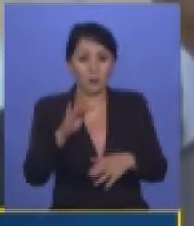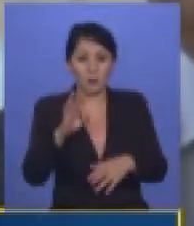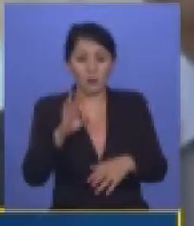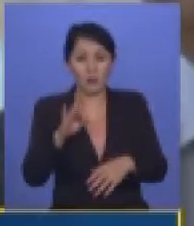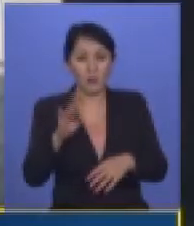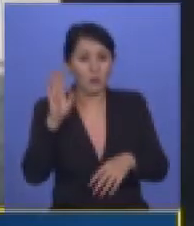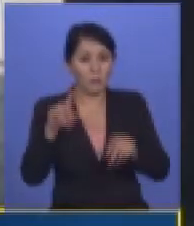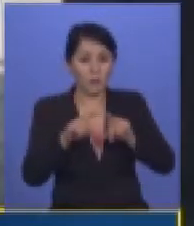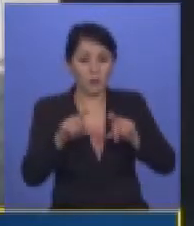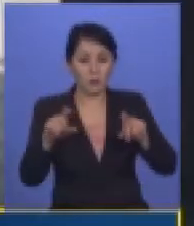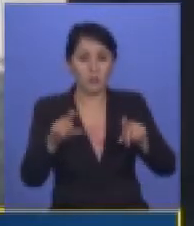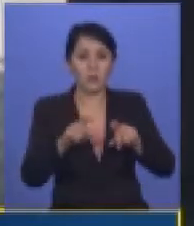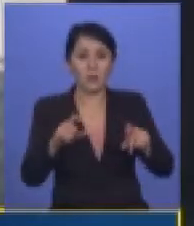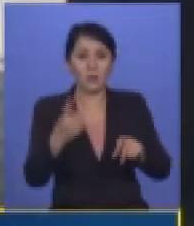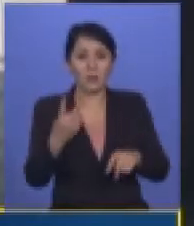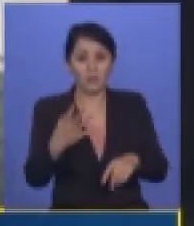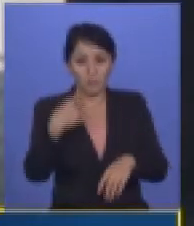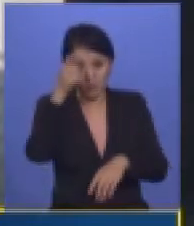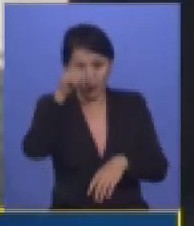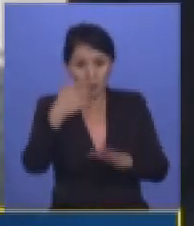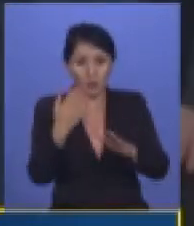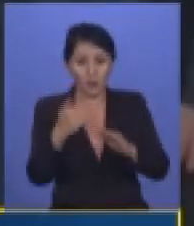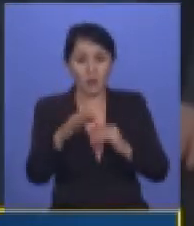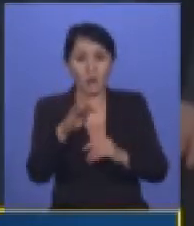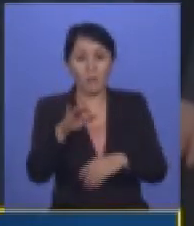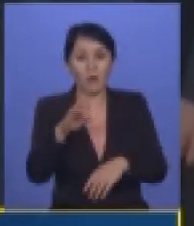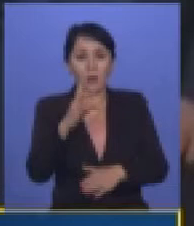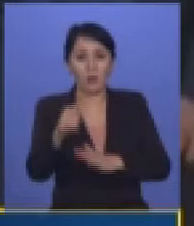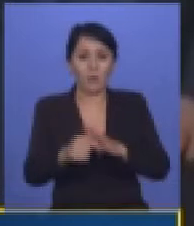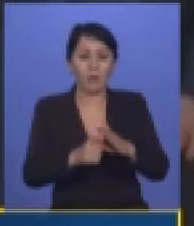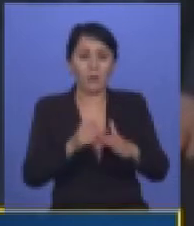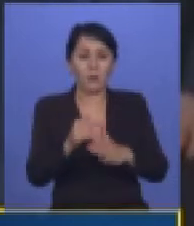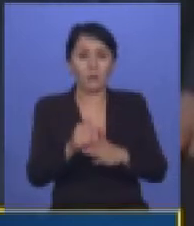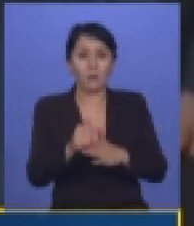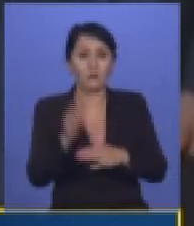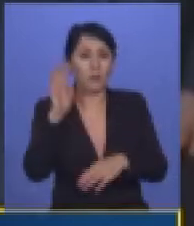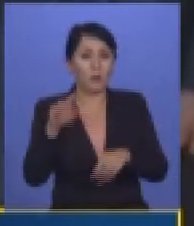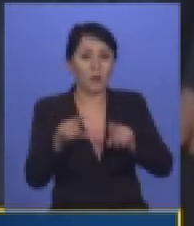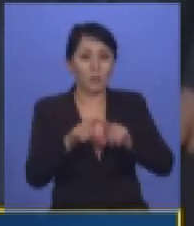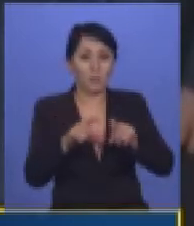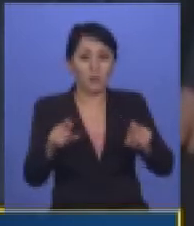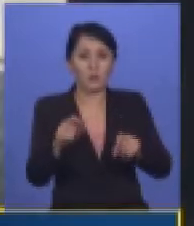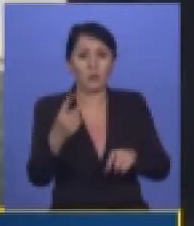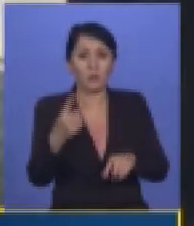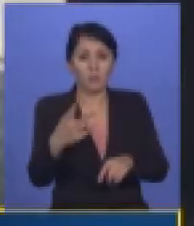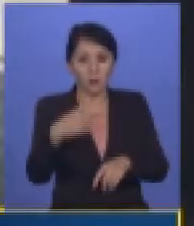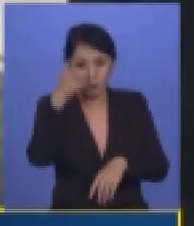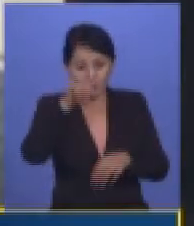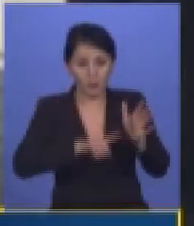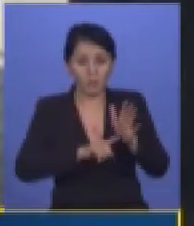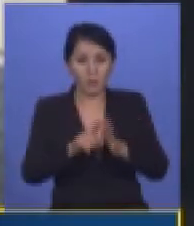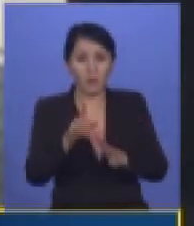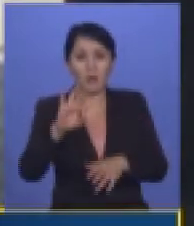құбырының құрылысы 2025 жылы аяқталады. Ал Жезқазған қаласына Есқұла құбыры мен су тарту 2023 жылы